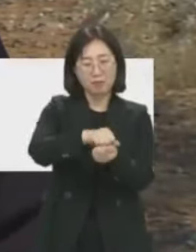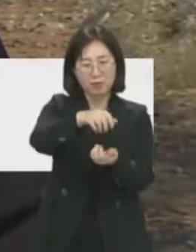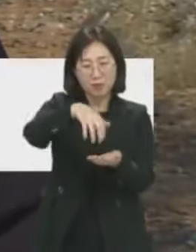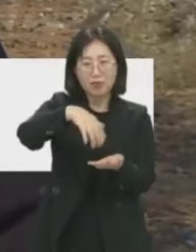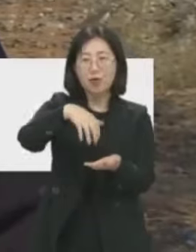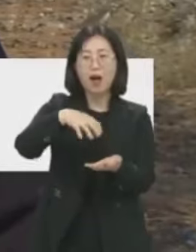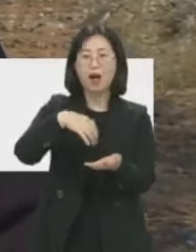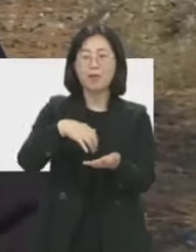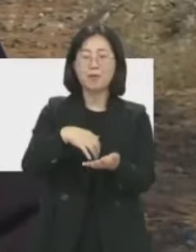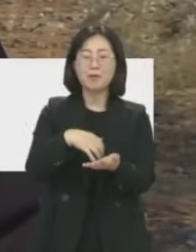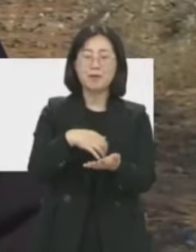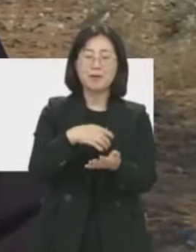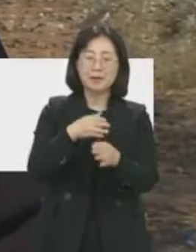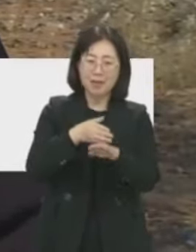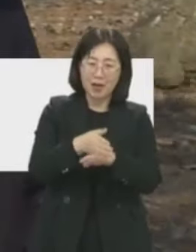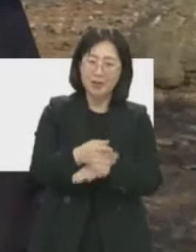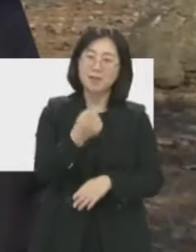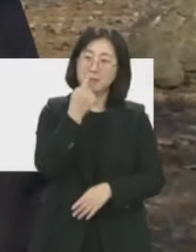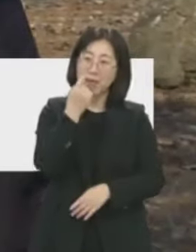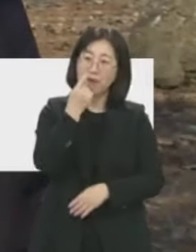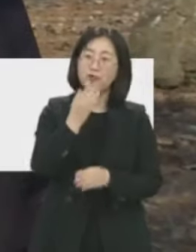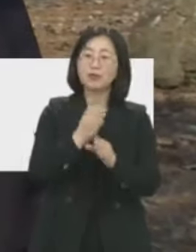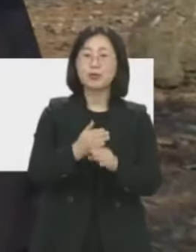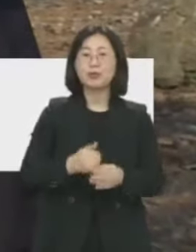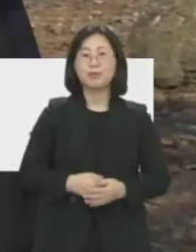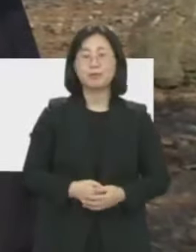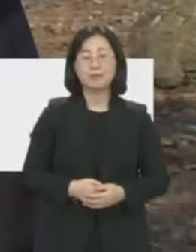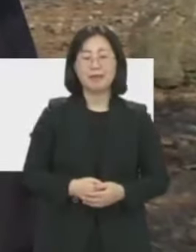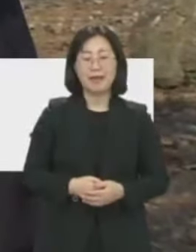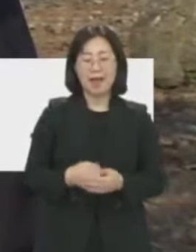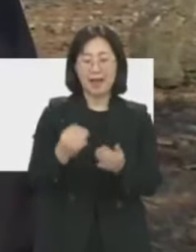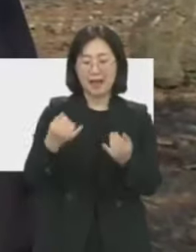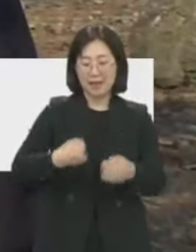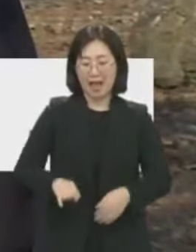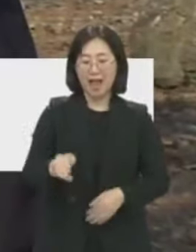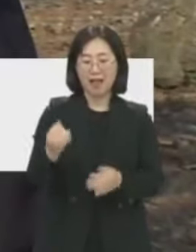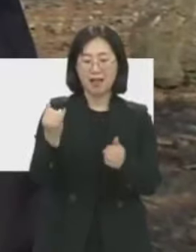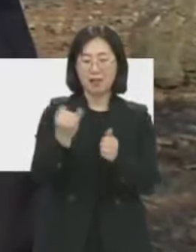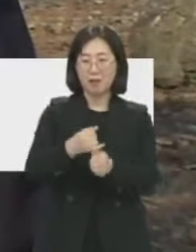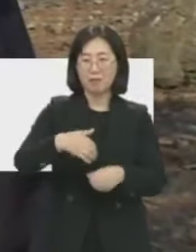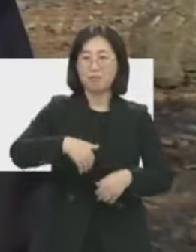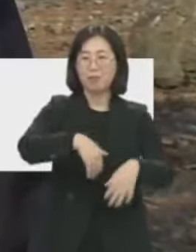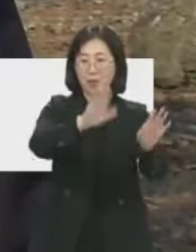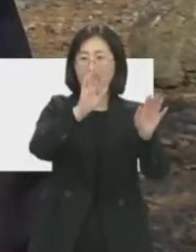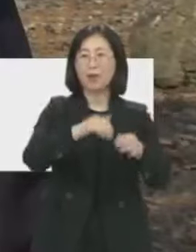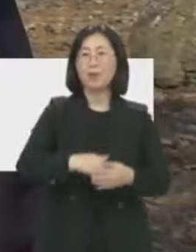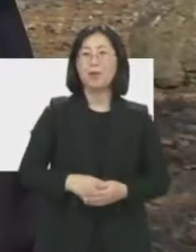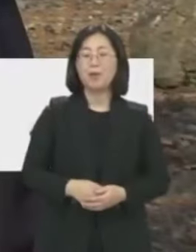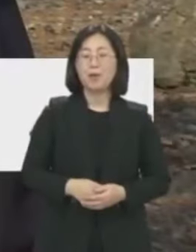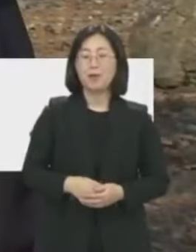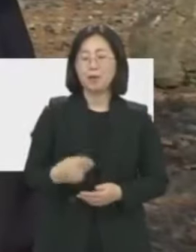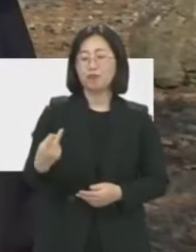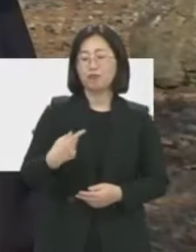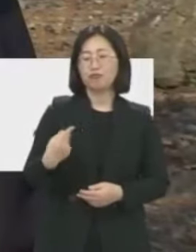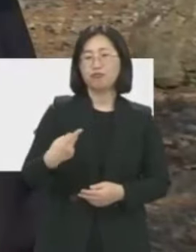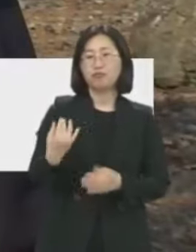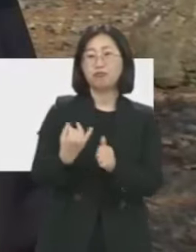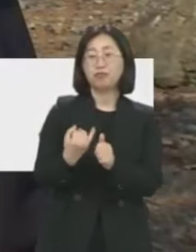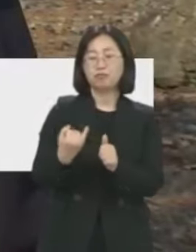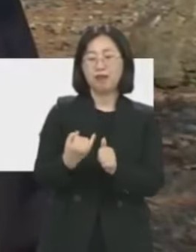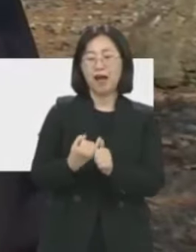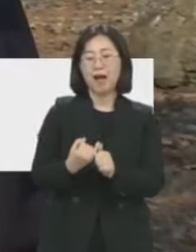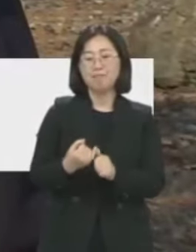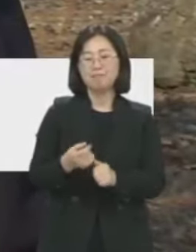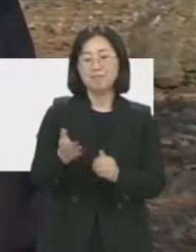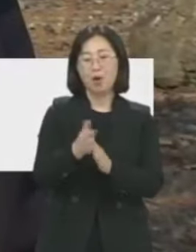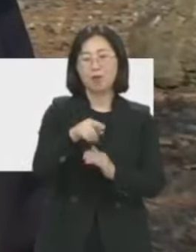지금 천천히 하나씩 배워가고 있는 중입니다. 딸 시집 보내고 하니까 이제 우리 둘이 가서 이제 우리가 계획했던